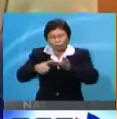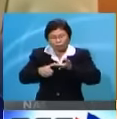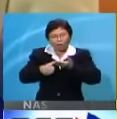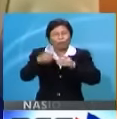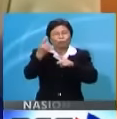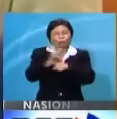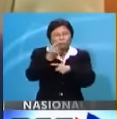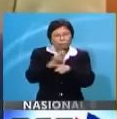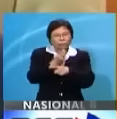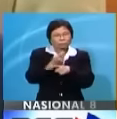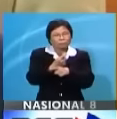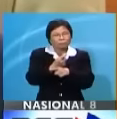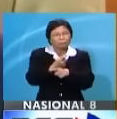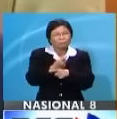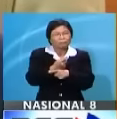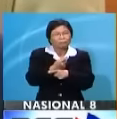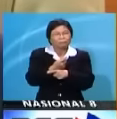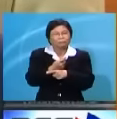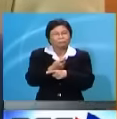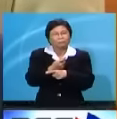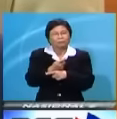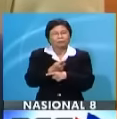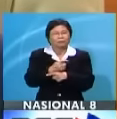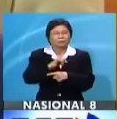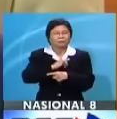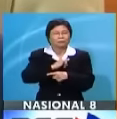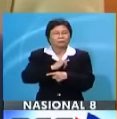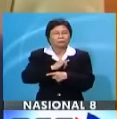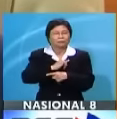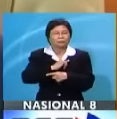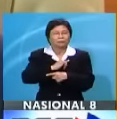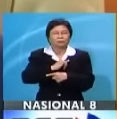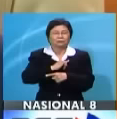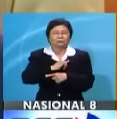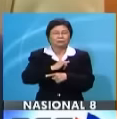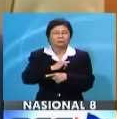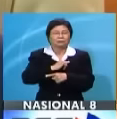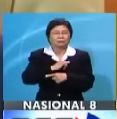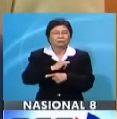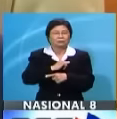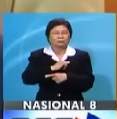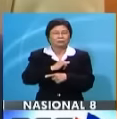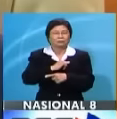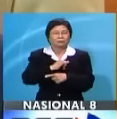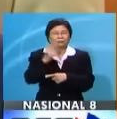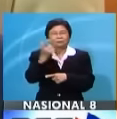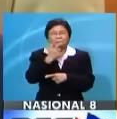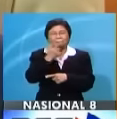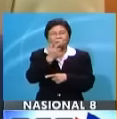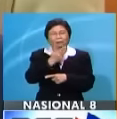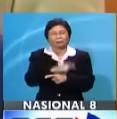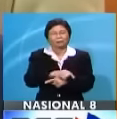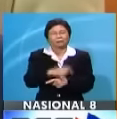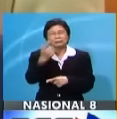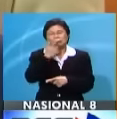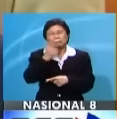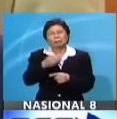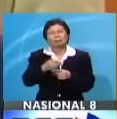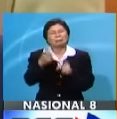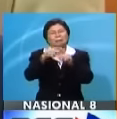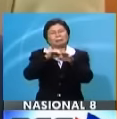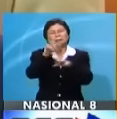nak minta pengecualian dan saya tidak memberi apa-apa pengecualian kepada mana-mana